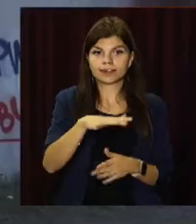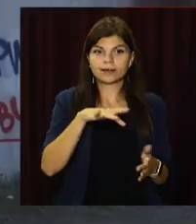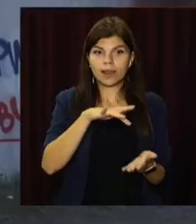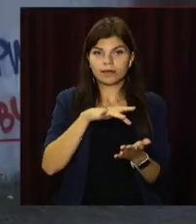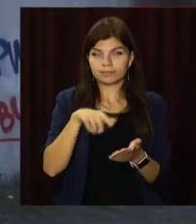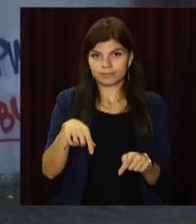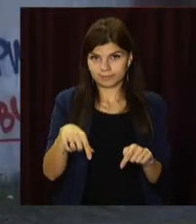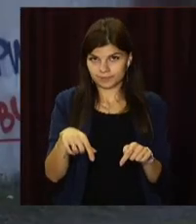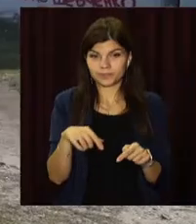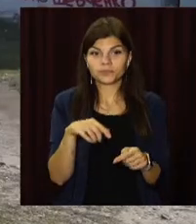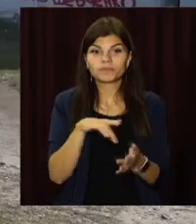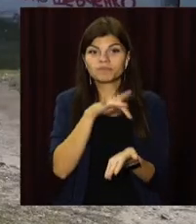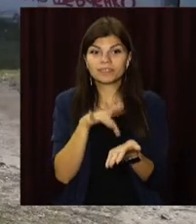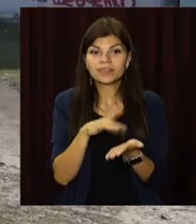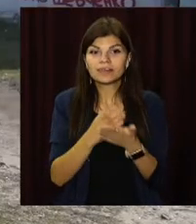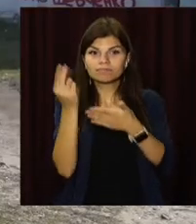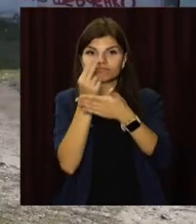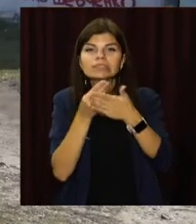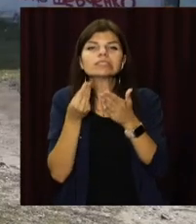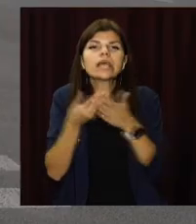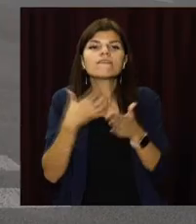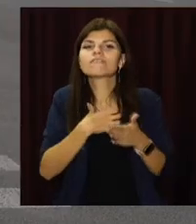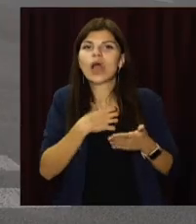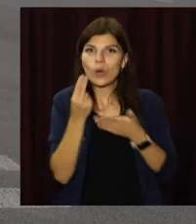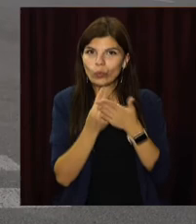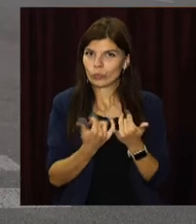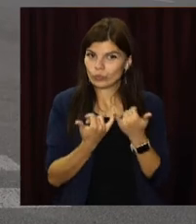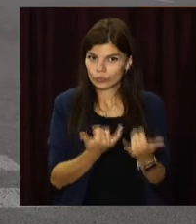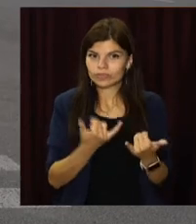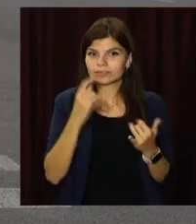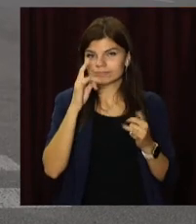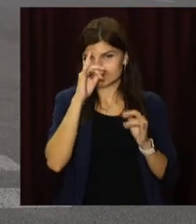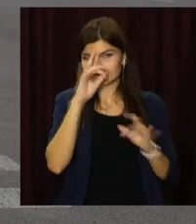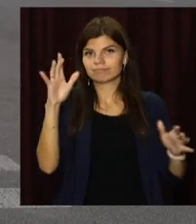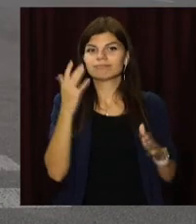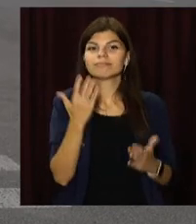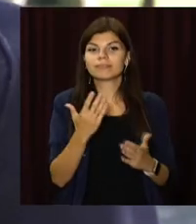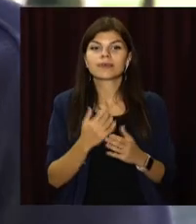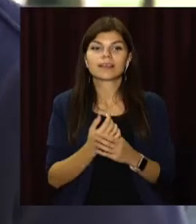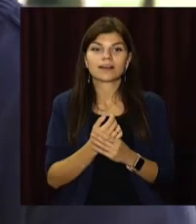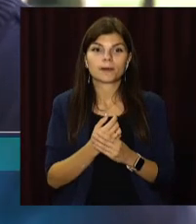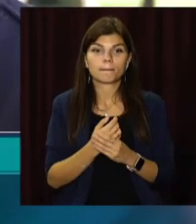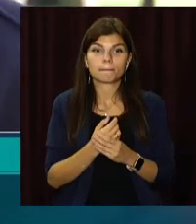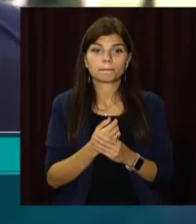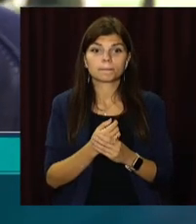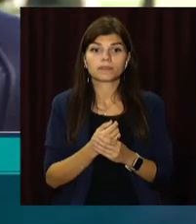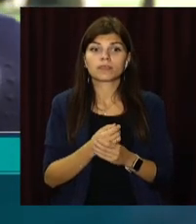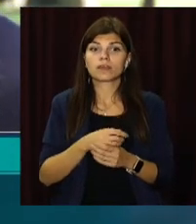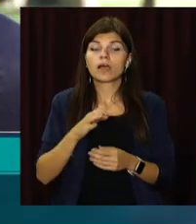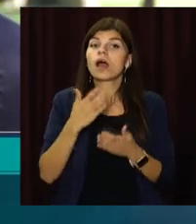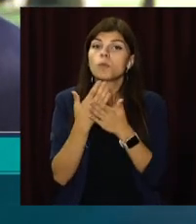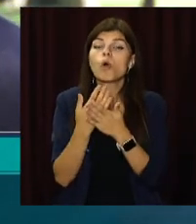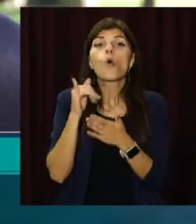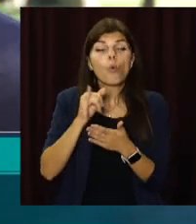налагодити діалог з художниками, підкреслити цінність міського середовища і визнати вуличне мистецтво його частиною. У нього має бути свобода определена